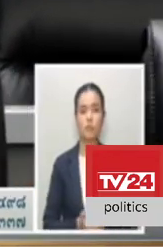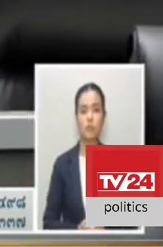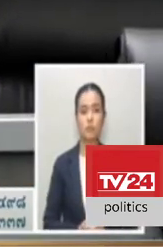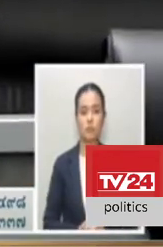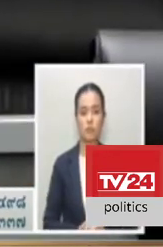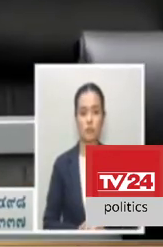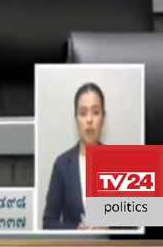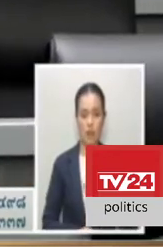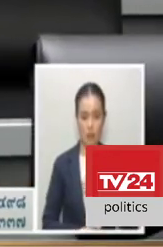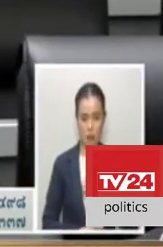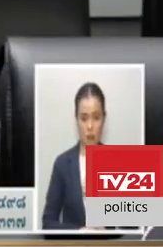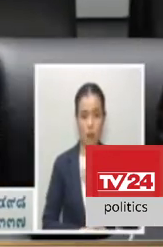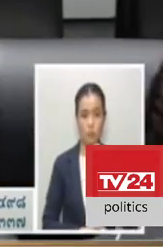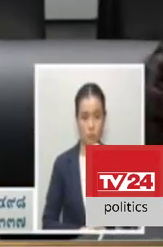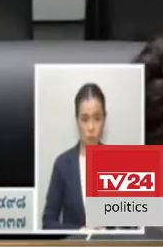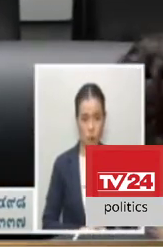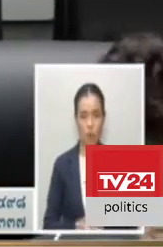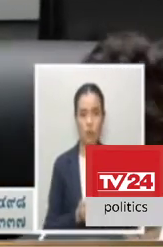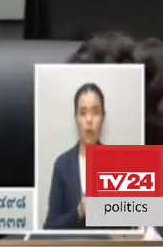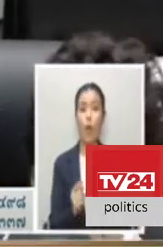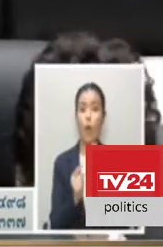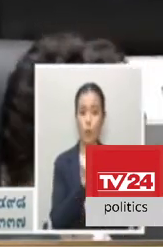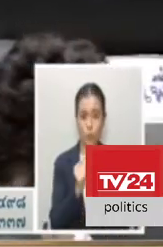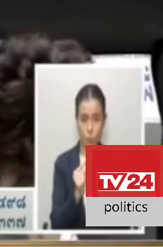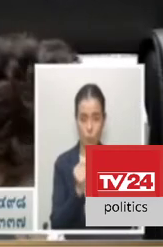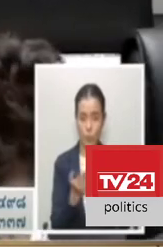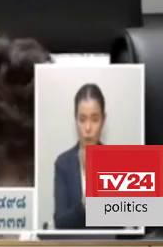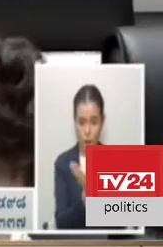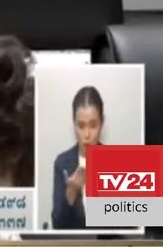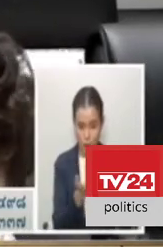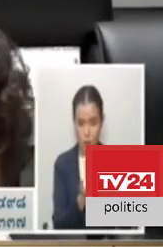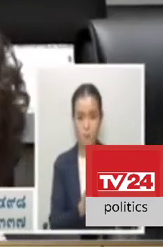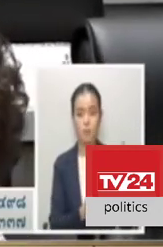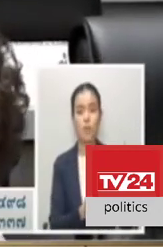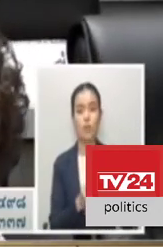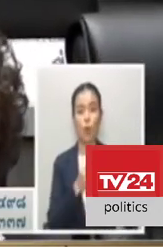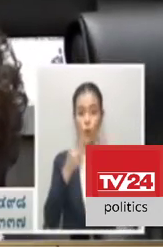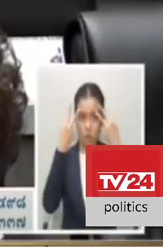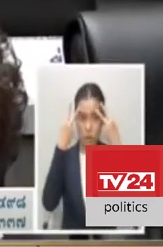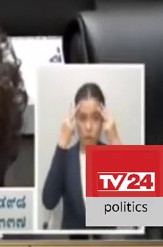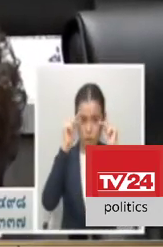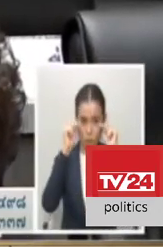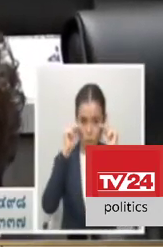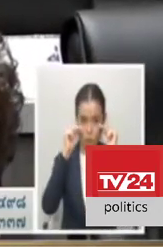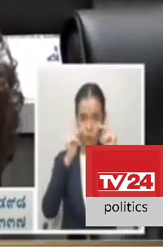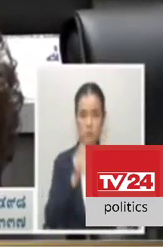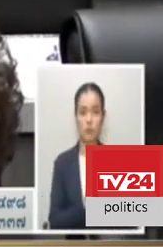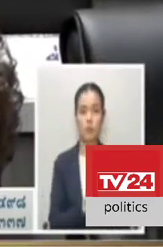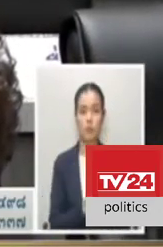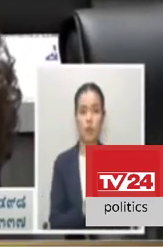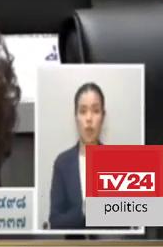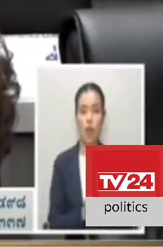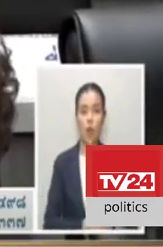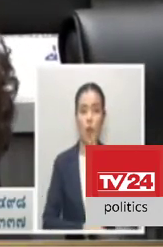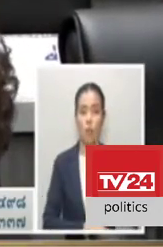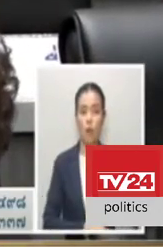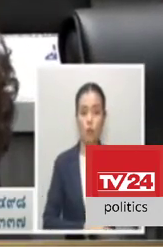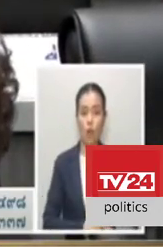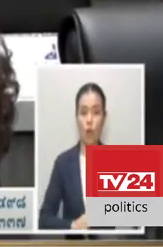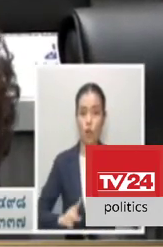ก็อยากจะเรียนว่ามีการหารือกันครับนะฮะระหว่างนายกรัฐมนตรีกับวิลเบอร์รอสซึ่งเป็นรัฐมนตรีทรงพาณิ